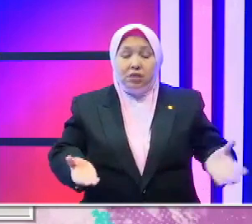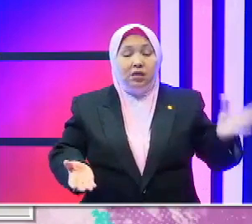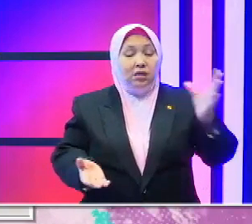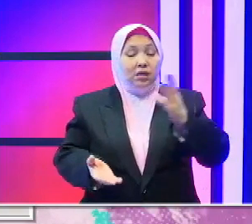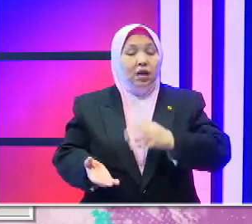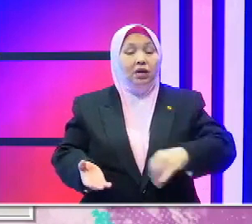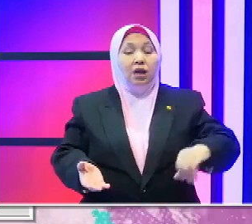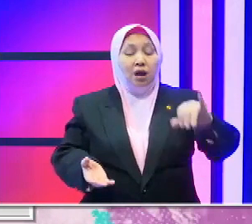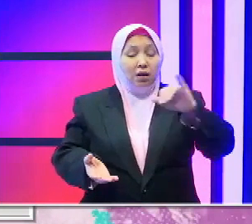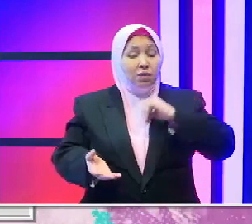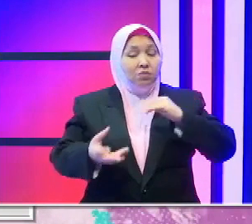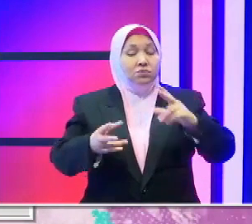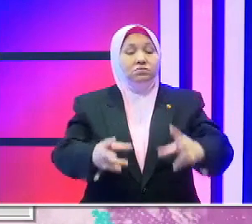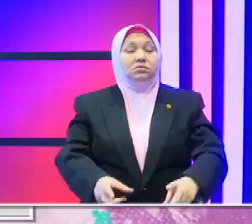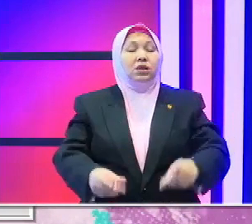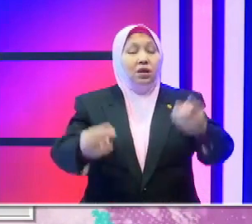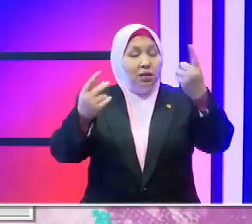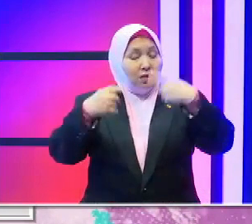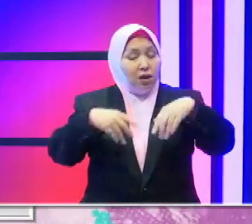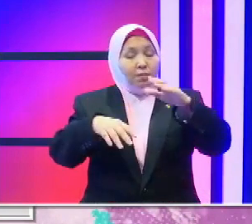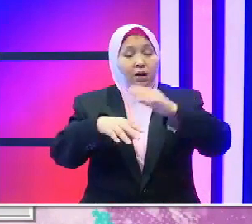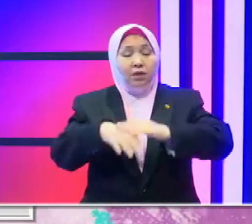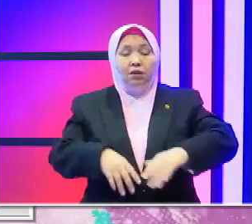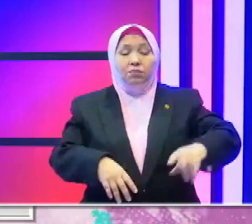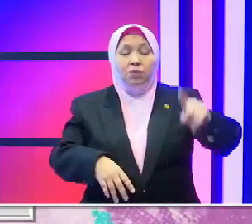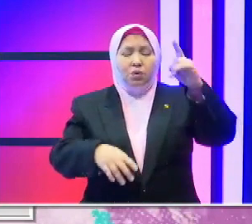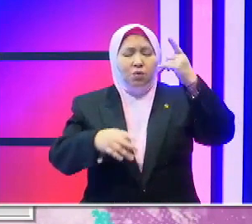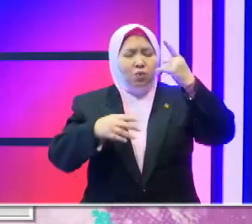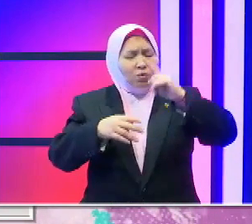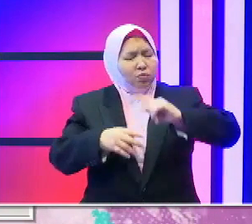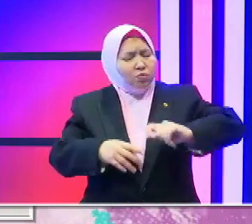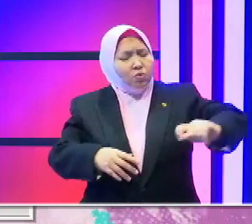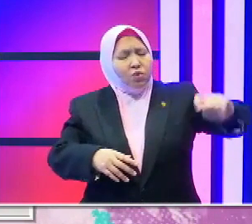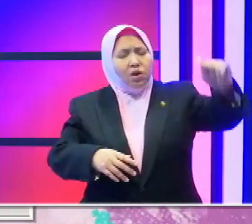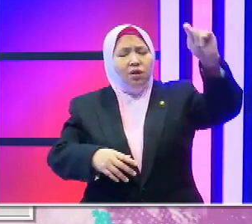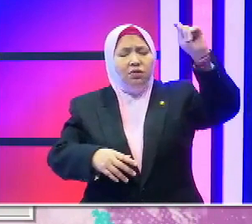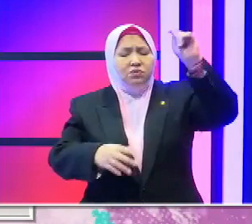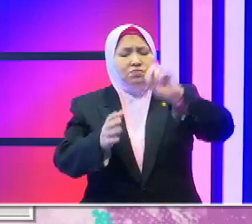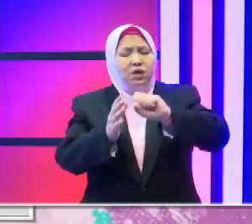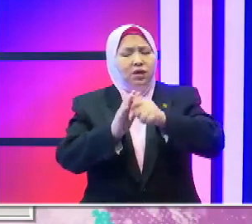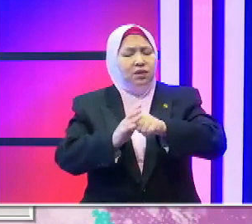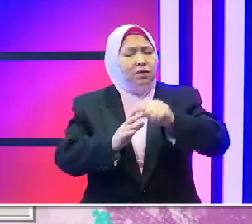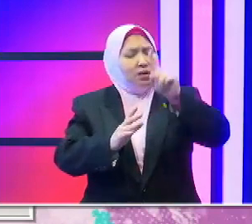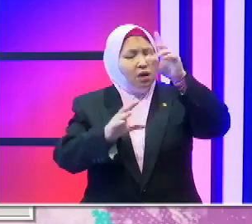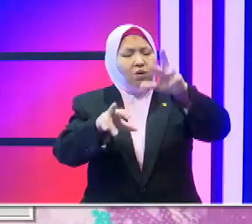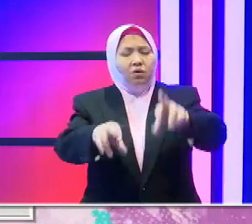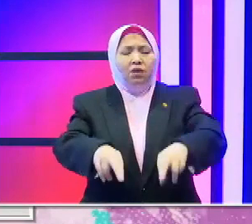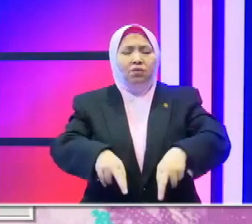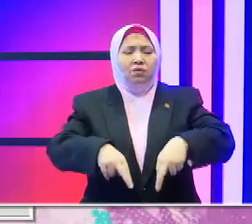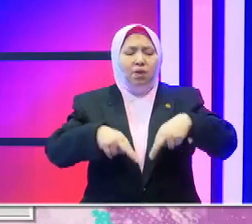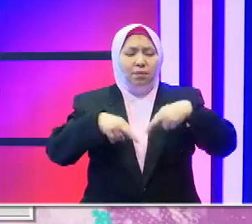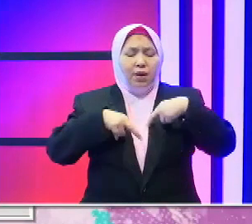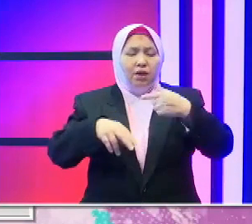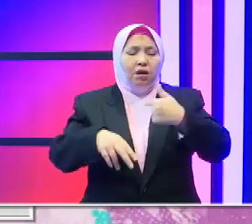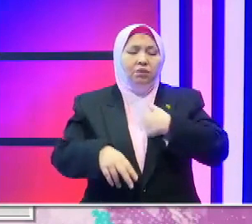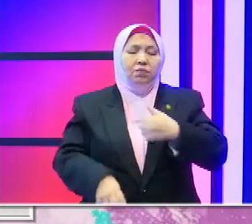أثري وعجلت إليك رب لترضى.